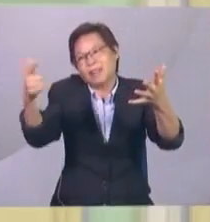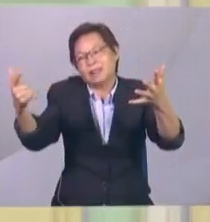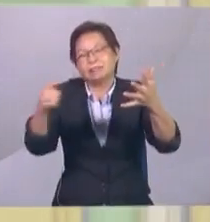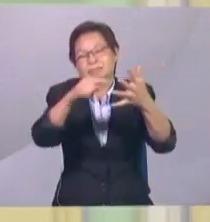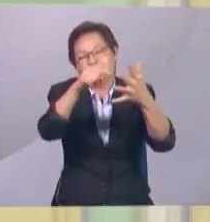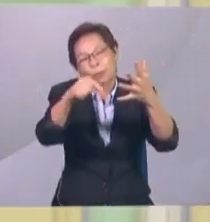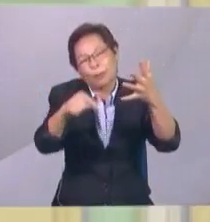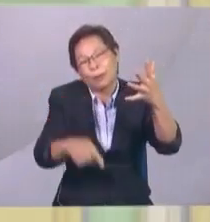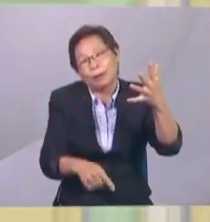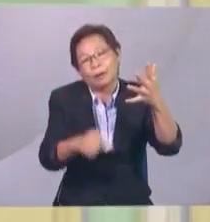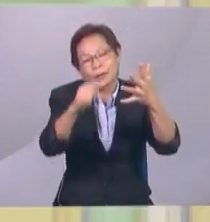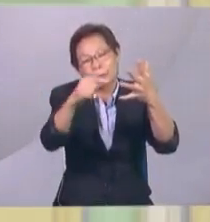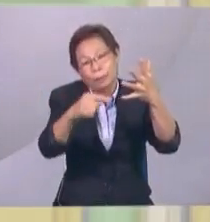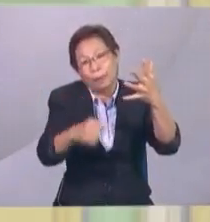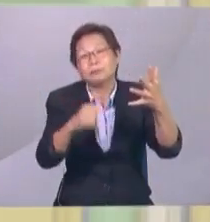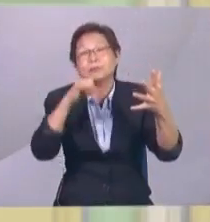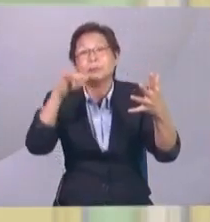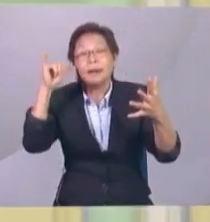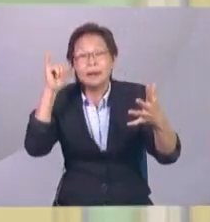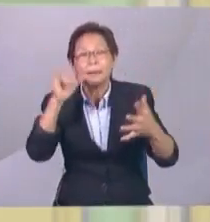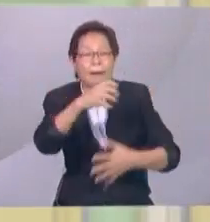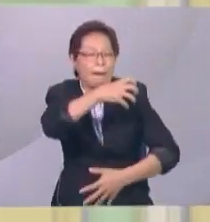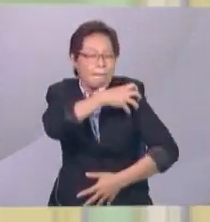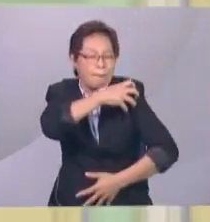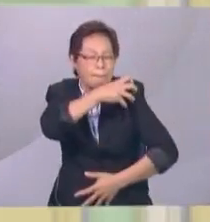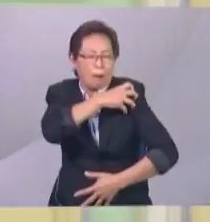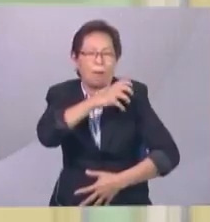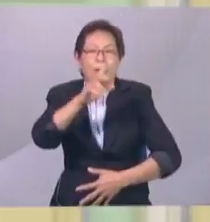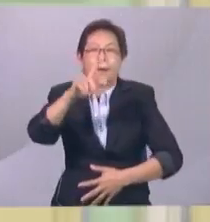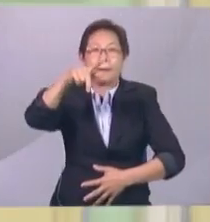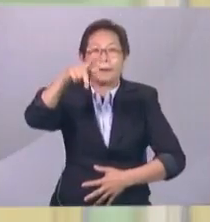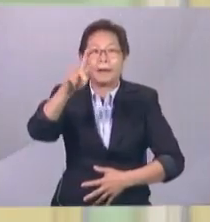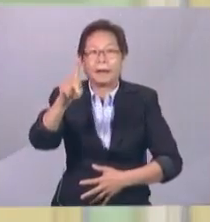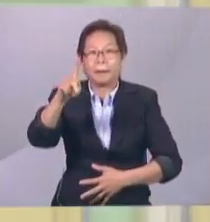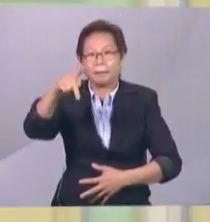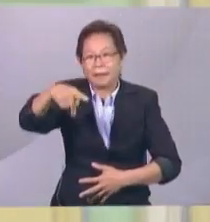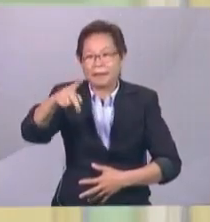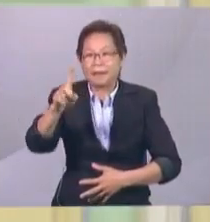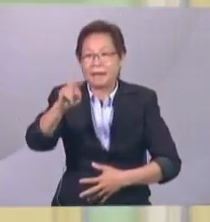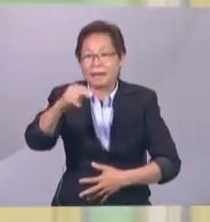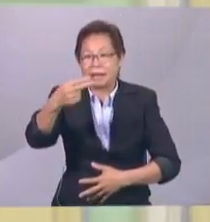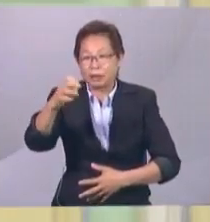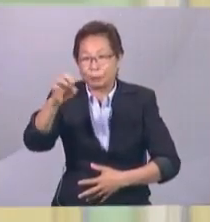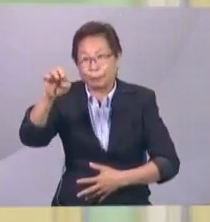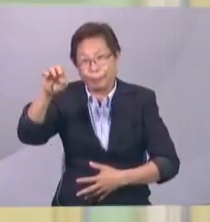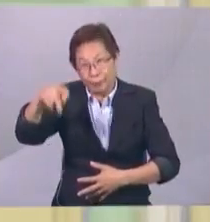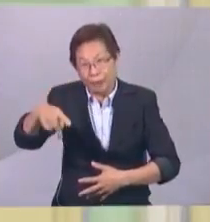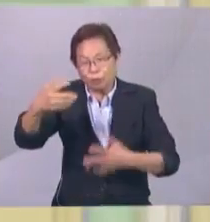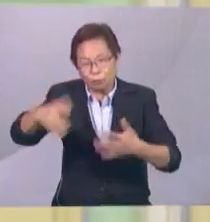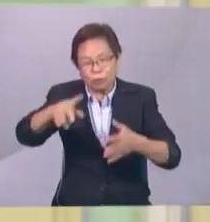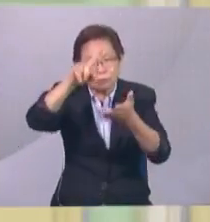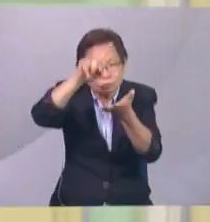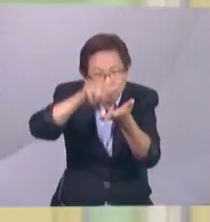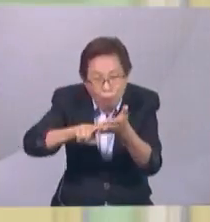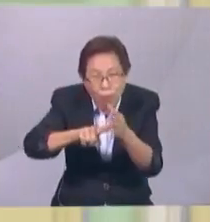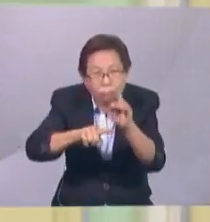Semalam, penguat kuasa KPDN HEP telah membuat pemantauan harian di